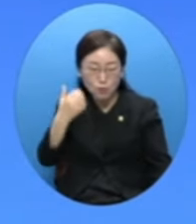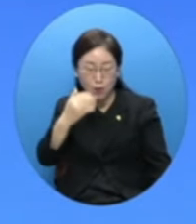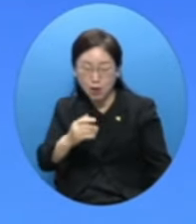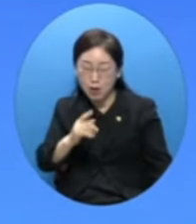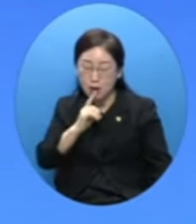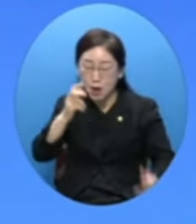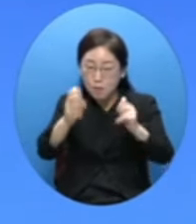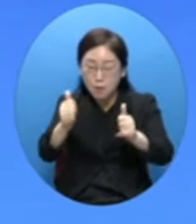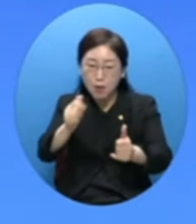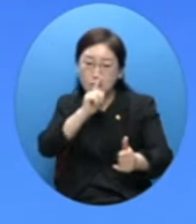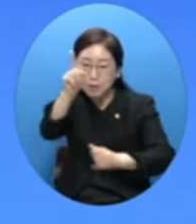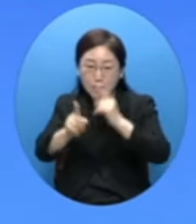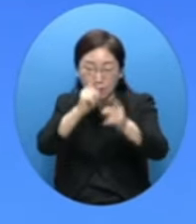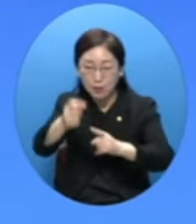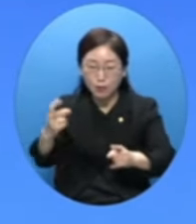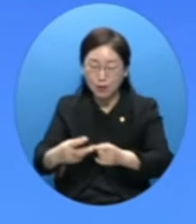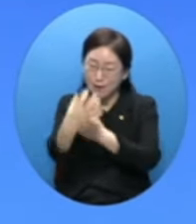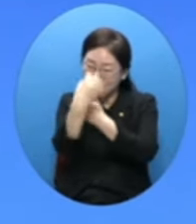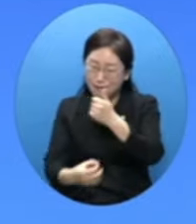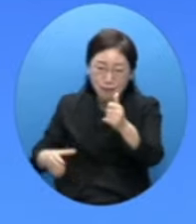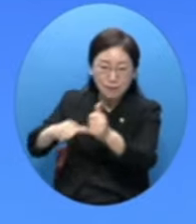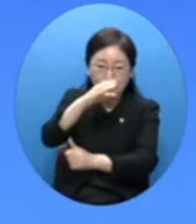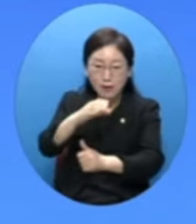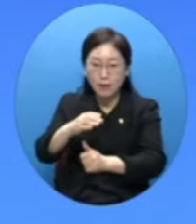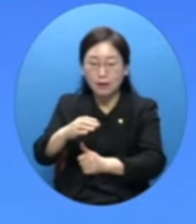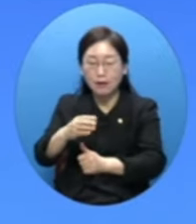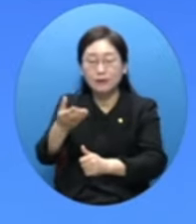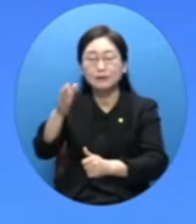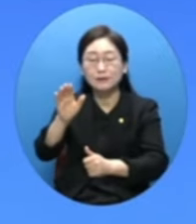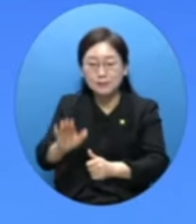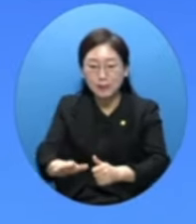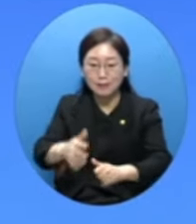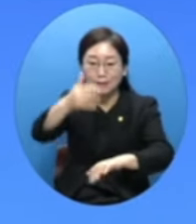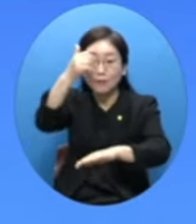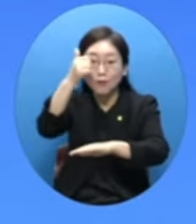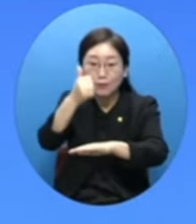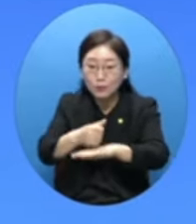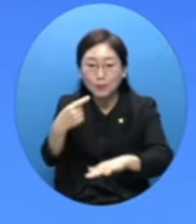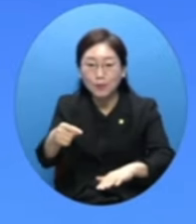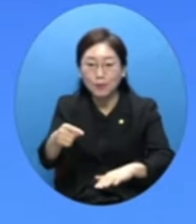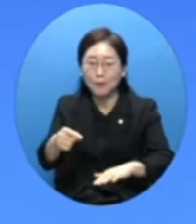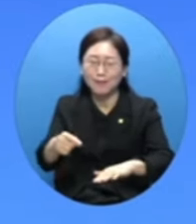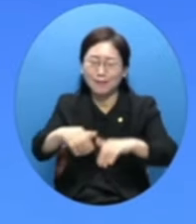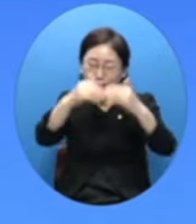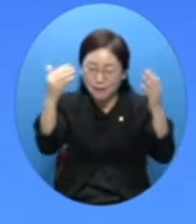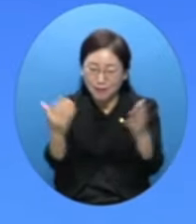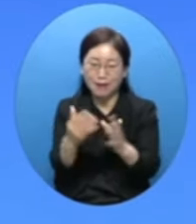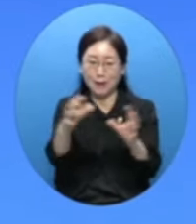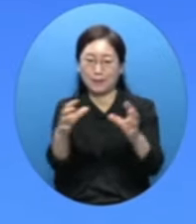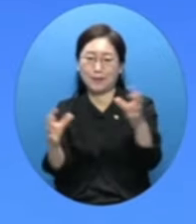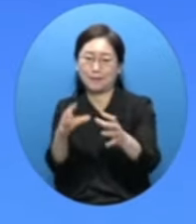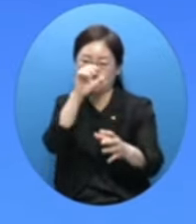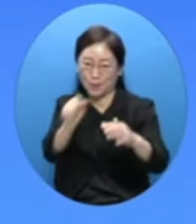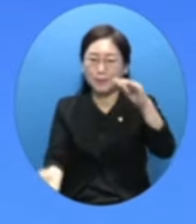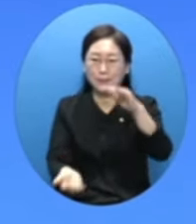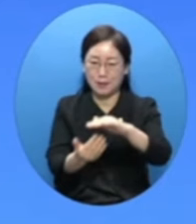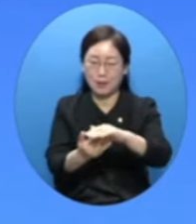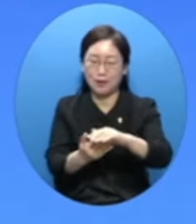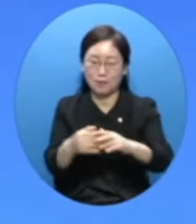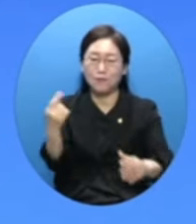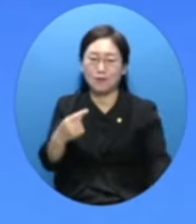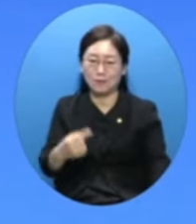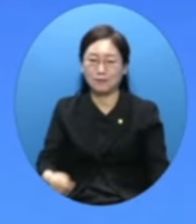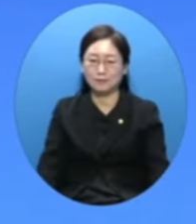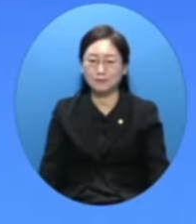하고 우리를 물고 뜯고 힘들게 해도 궁극적으로 모든 것이 합력하여 손을 이루느니라